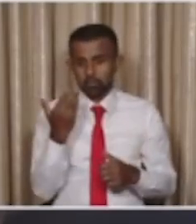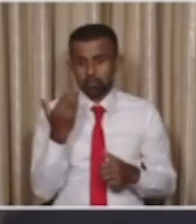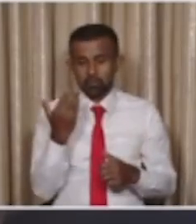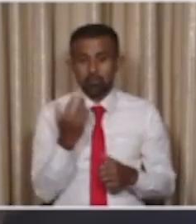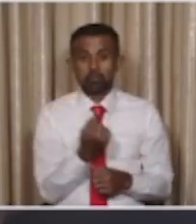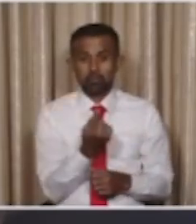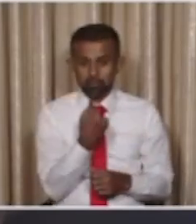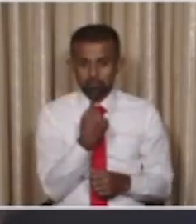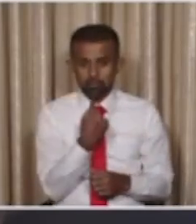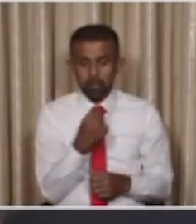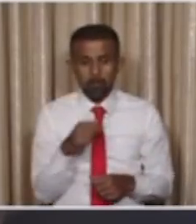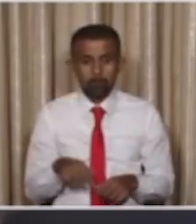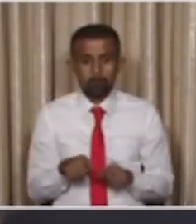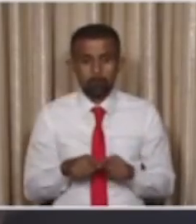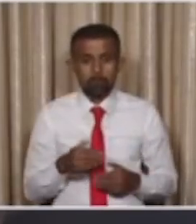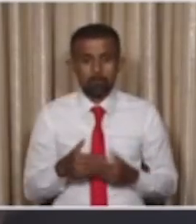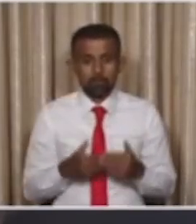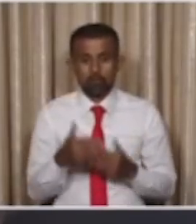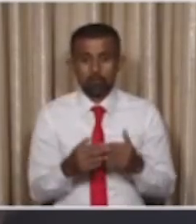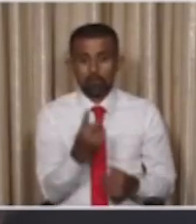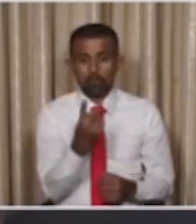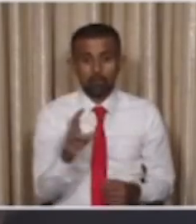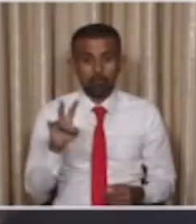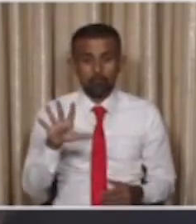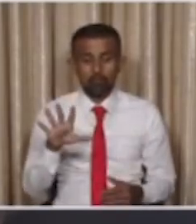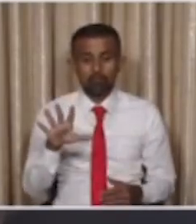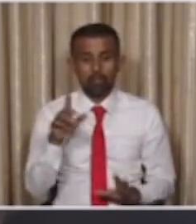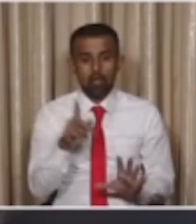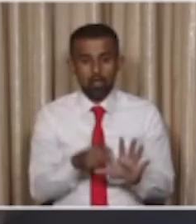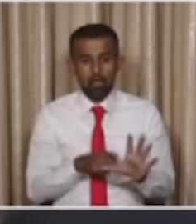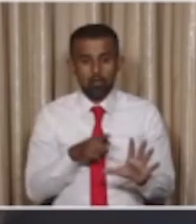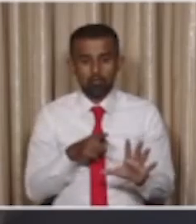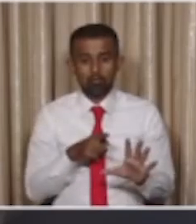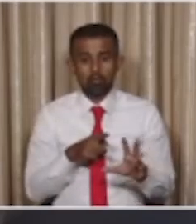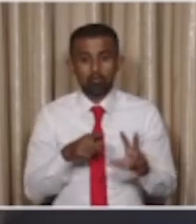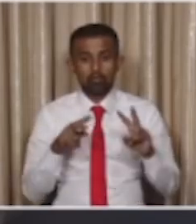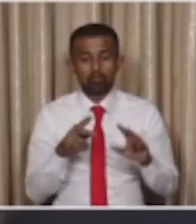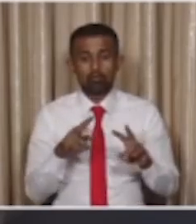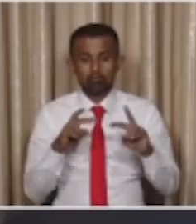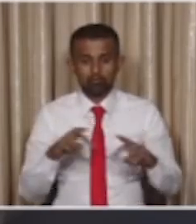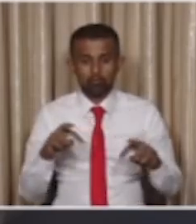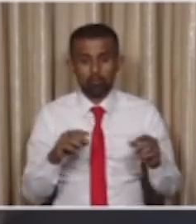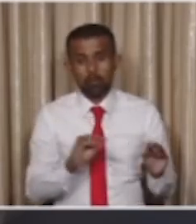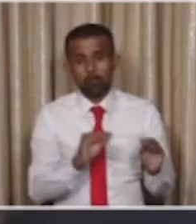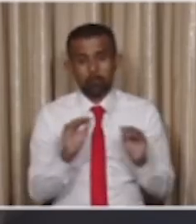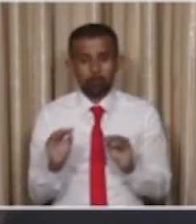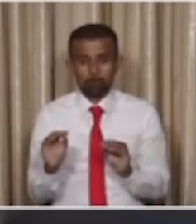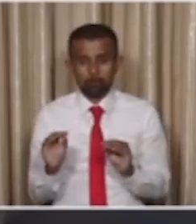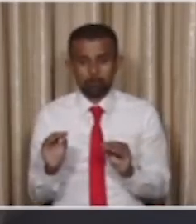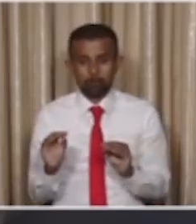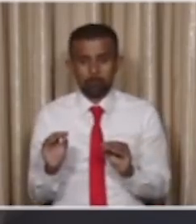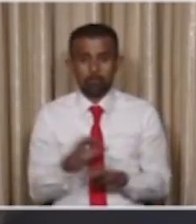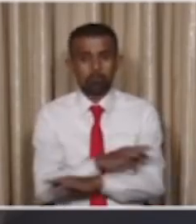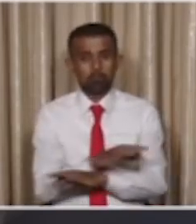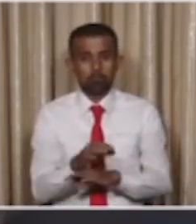කියලා තියෙනවා මේ විදිහට ගිහිල්ලා 2025 කරන සමීක්ෂණ විශ්ලේෂණයෙන් පස්සේ පියවරක්